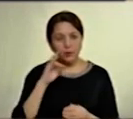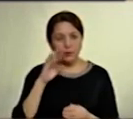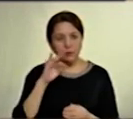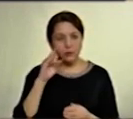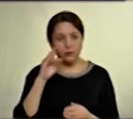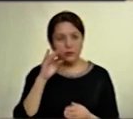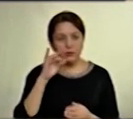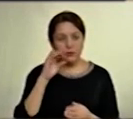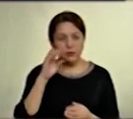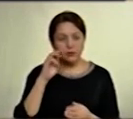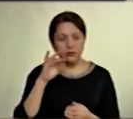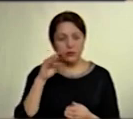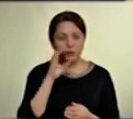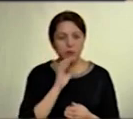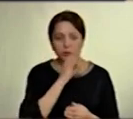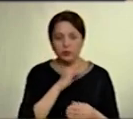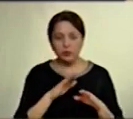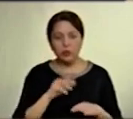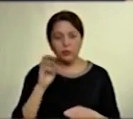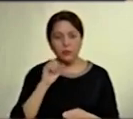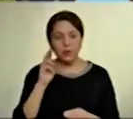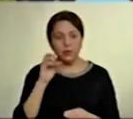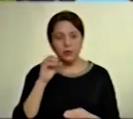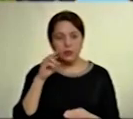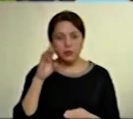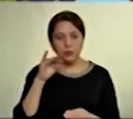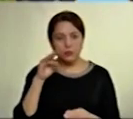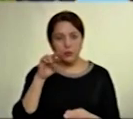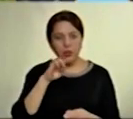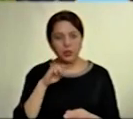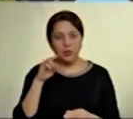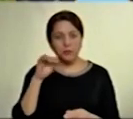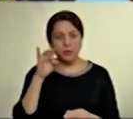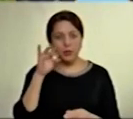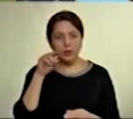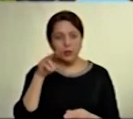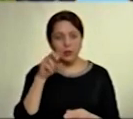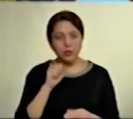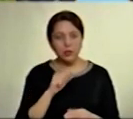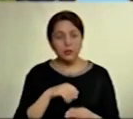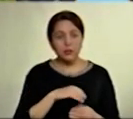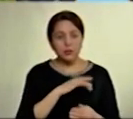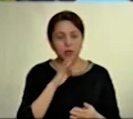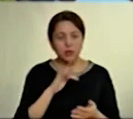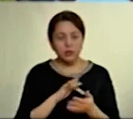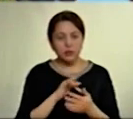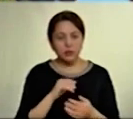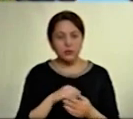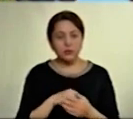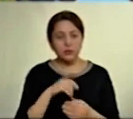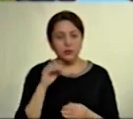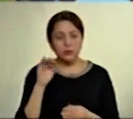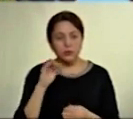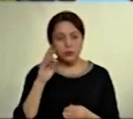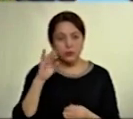shimolida joylashgan Makedoniya poytaxti Pella shahri bo'lgan yangi bir davlat aynan Yunoniston hududiga xavf sola